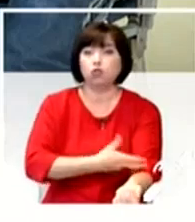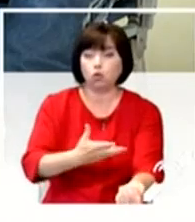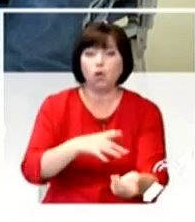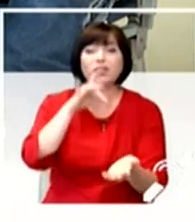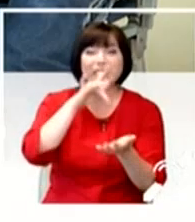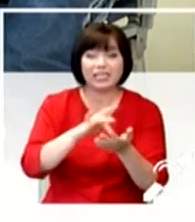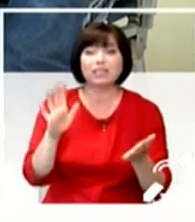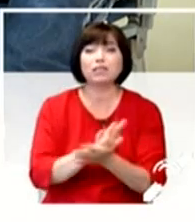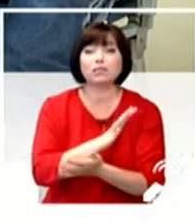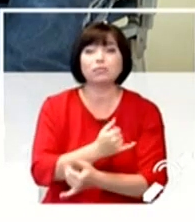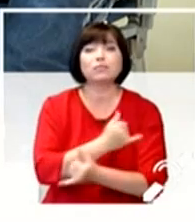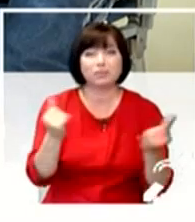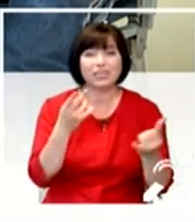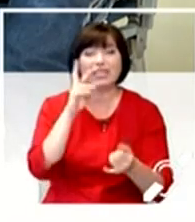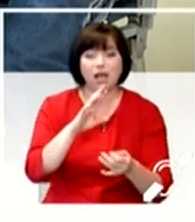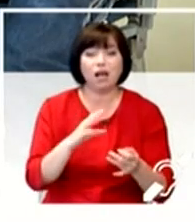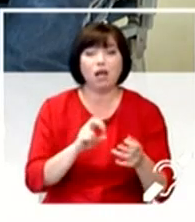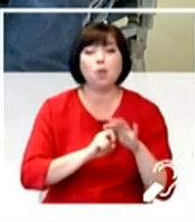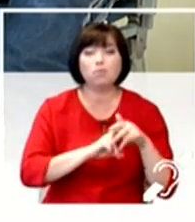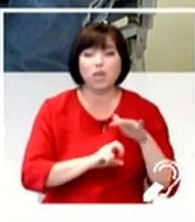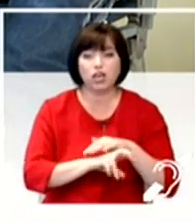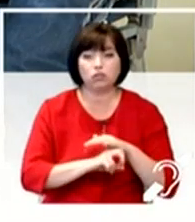centrul de calitate pentru refugiați